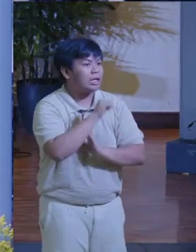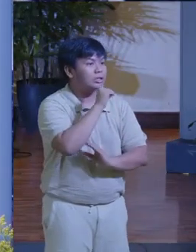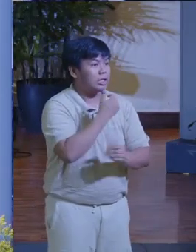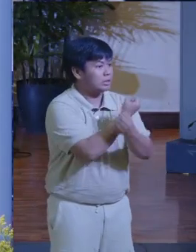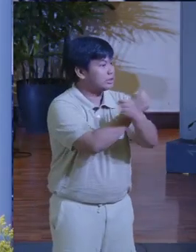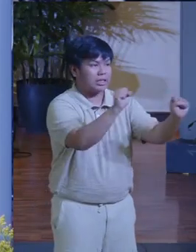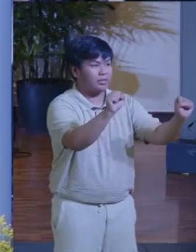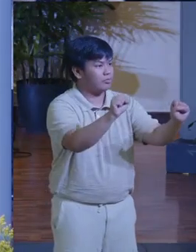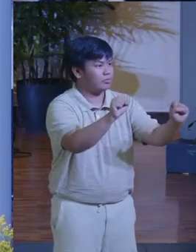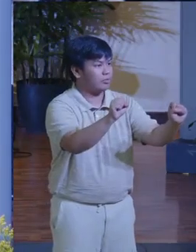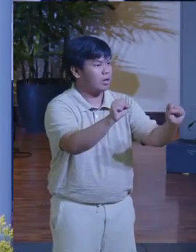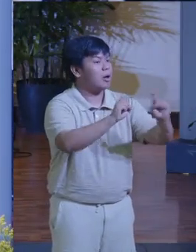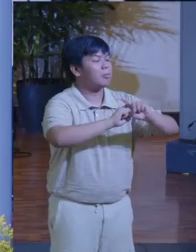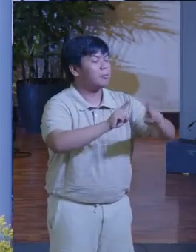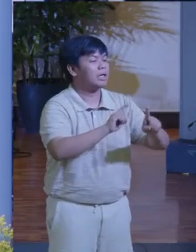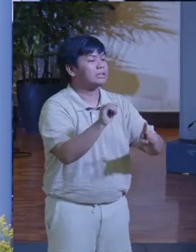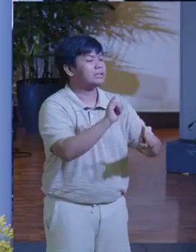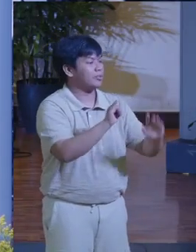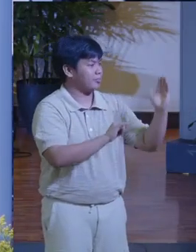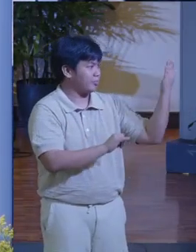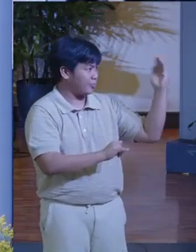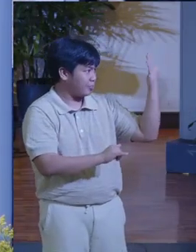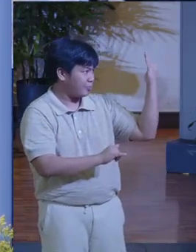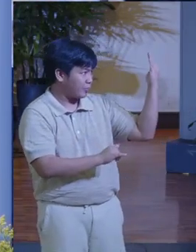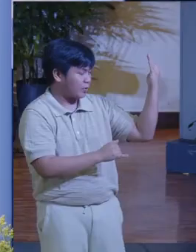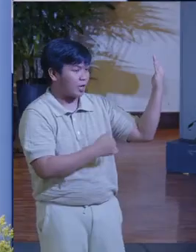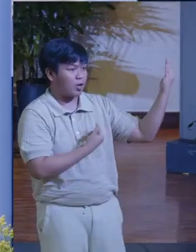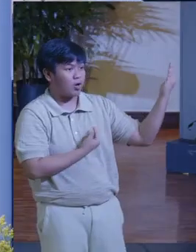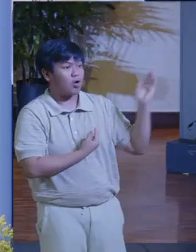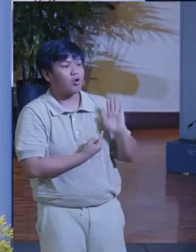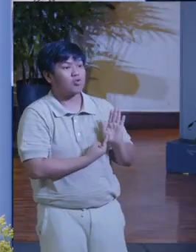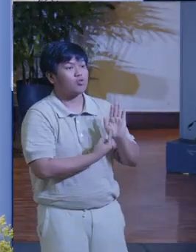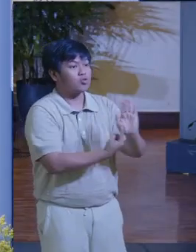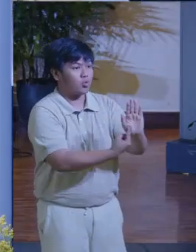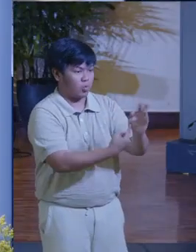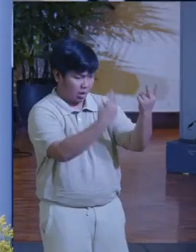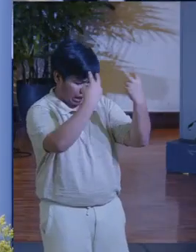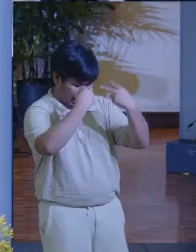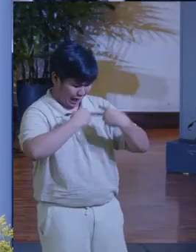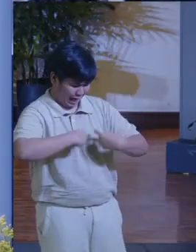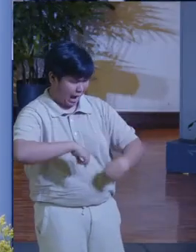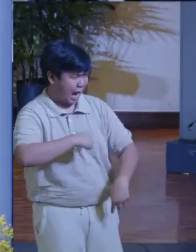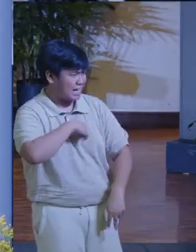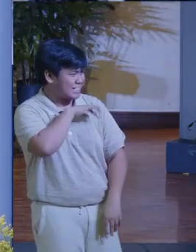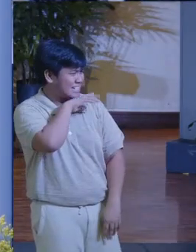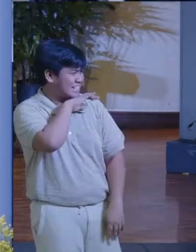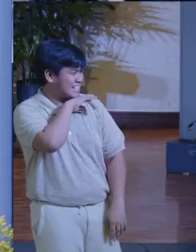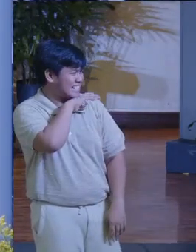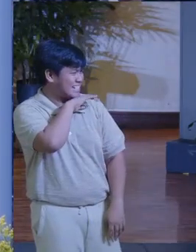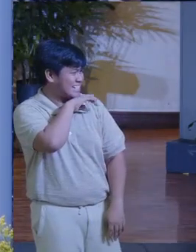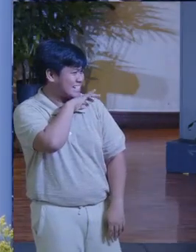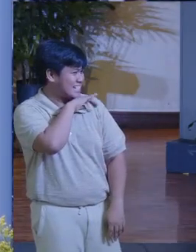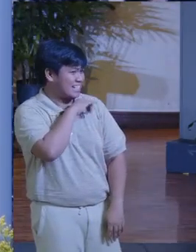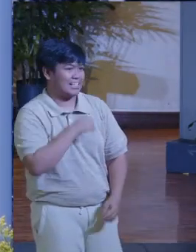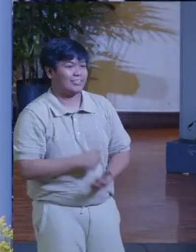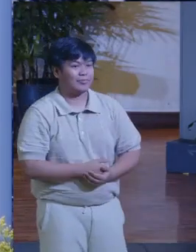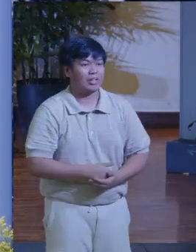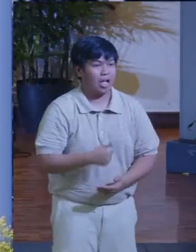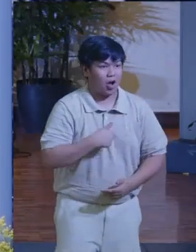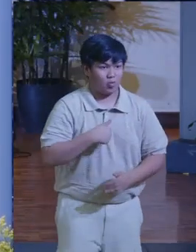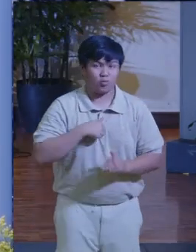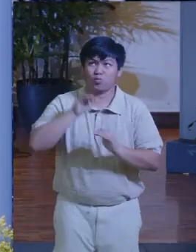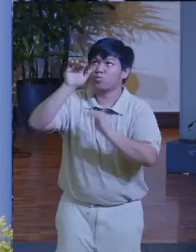atin. Sabi nga ni Pastor Larry kanina umaga, it is not a ladder to climb to heaven. It is a